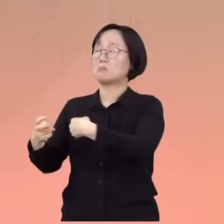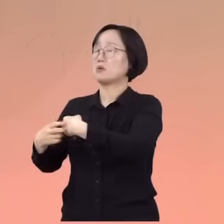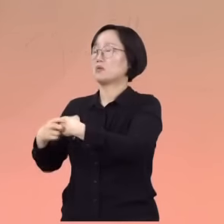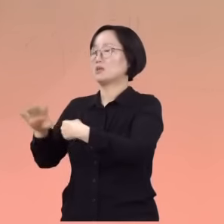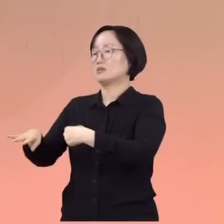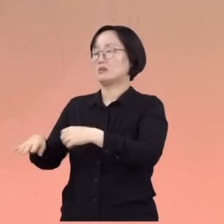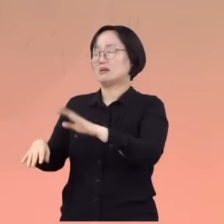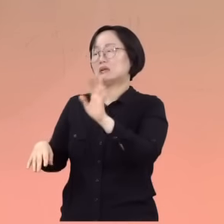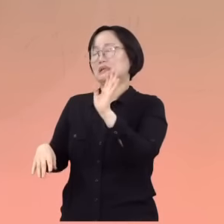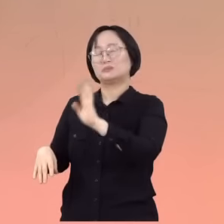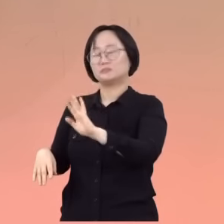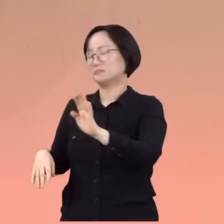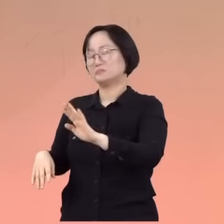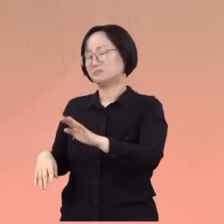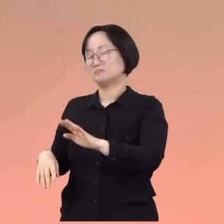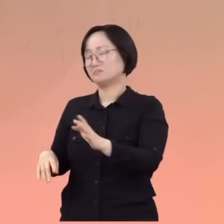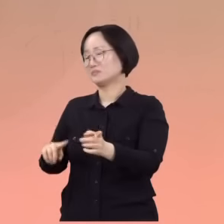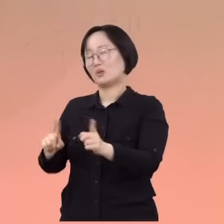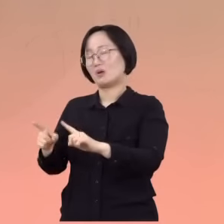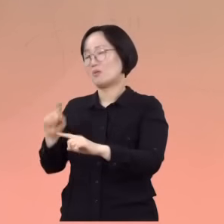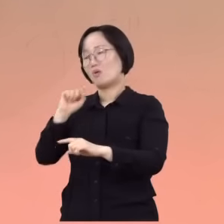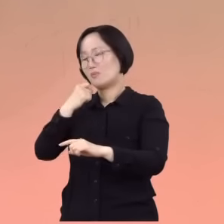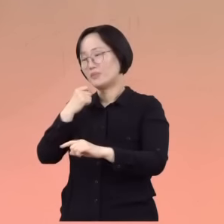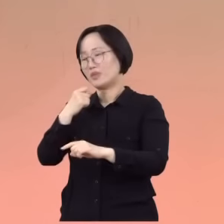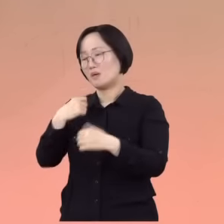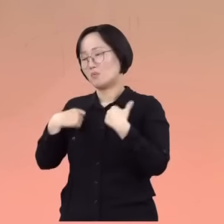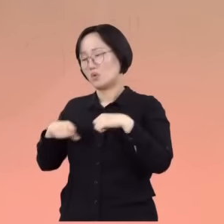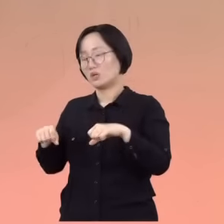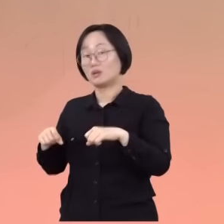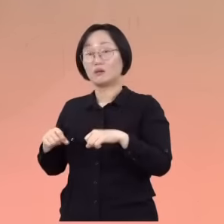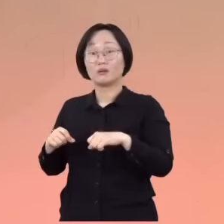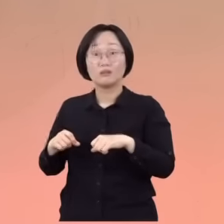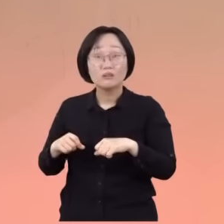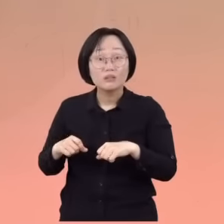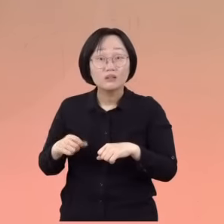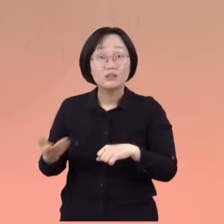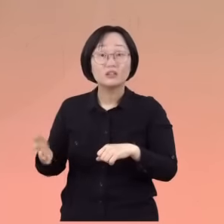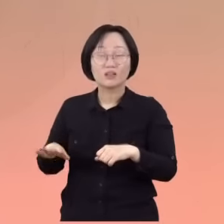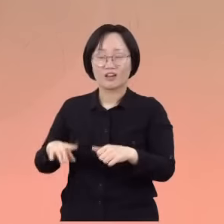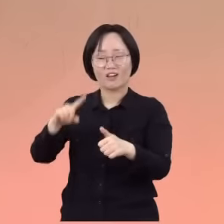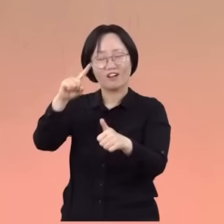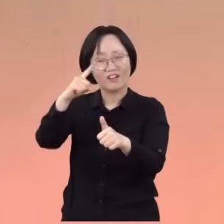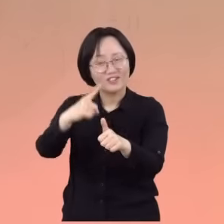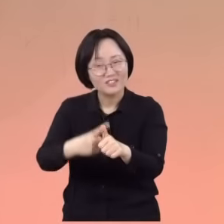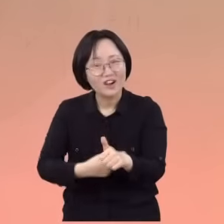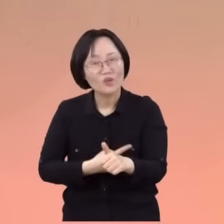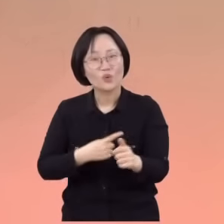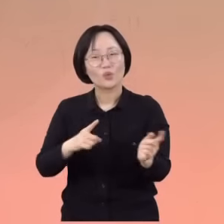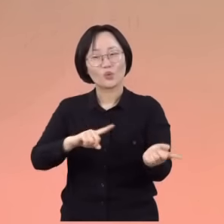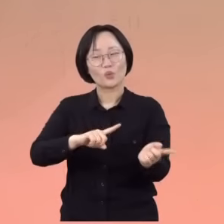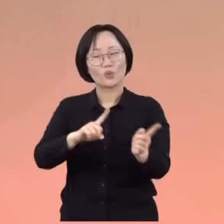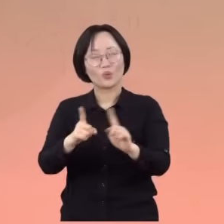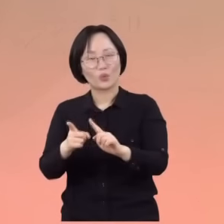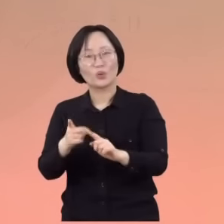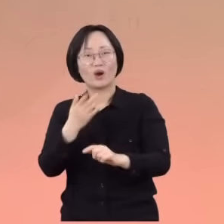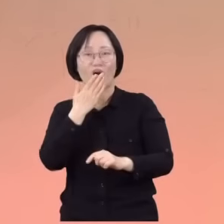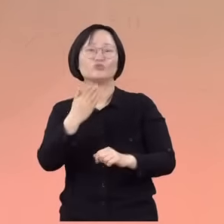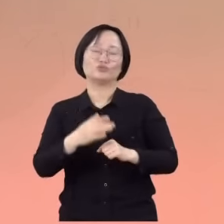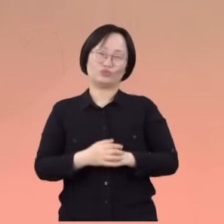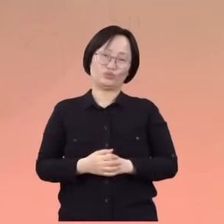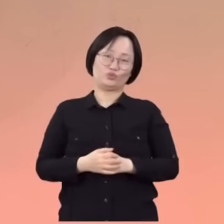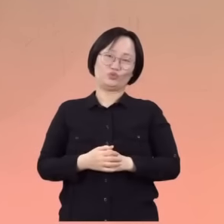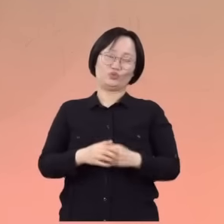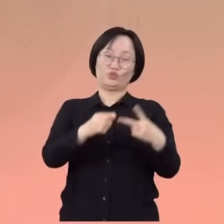병도 저절로 자연 치유가 돼서 건강을 회복하는 경우가 많습니다